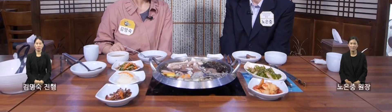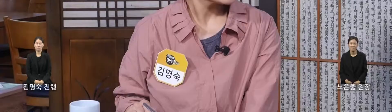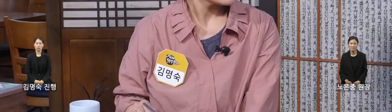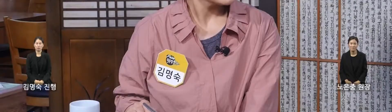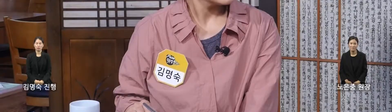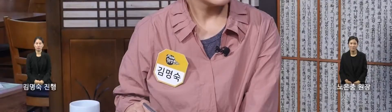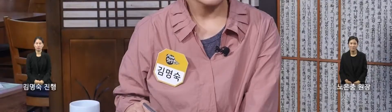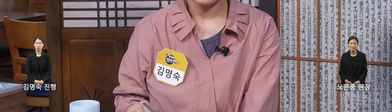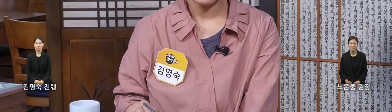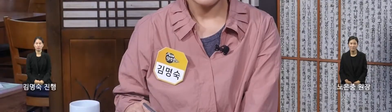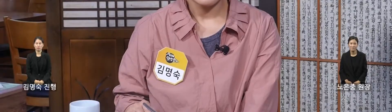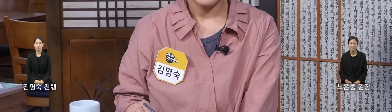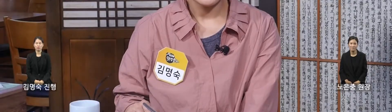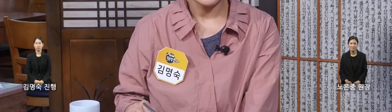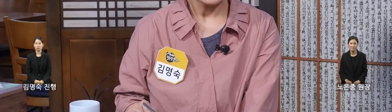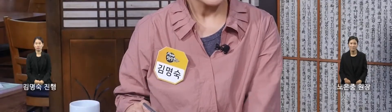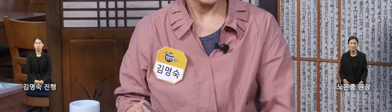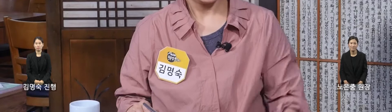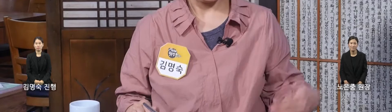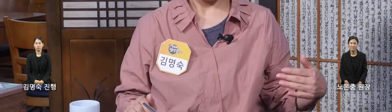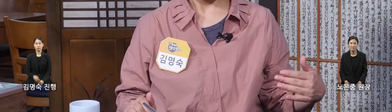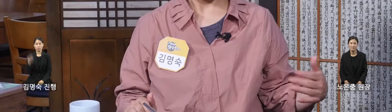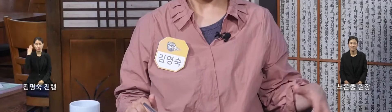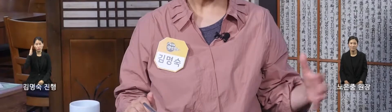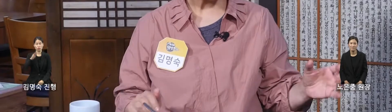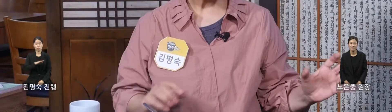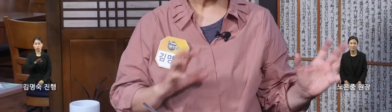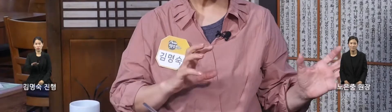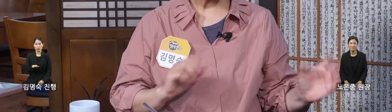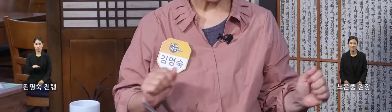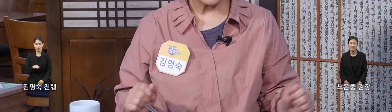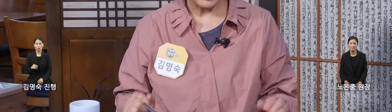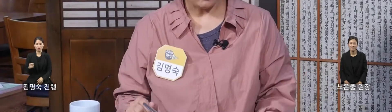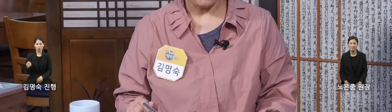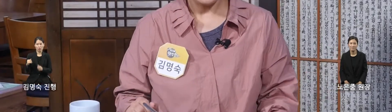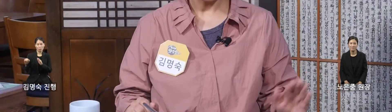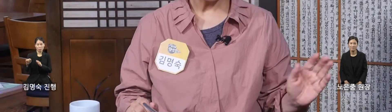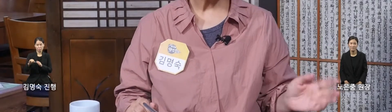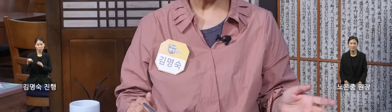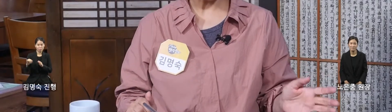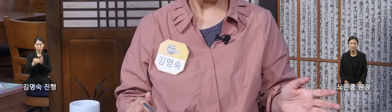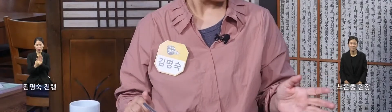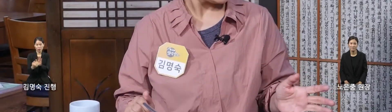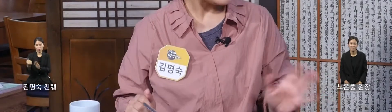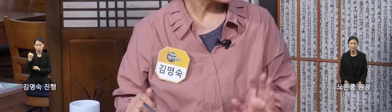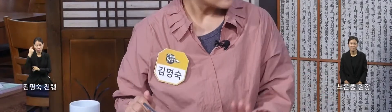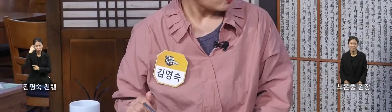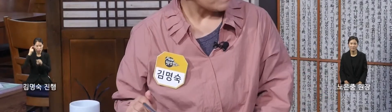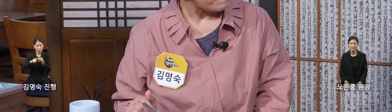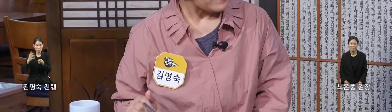말씀해 주셨지만, 이제 요즘 저희들이 네. 또 면역력을 많이 생각도 하고, 네. 또 요즘에 이제 또